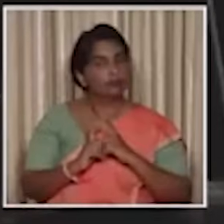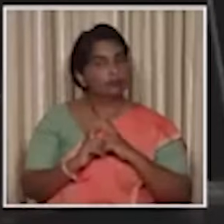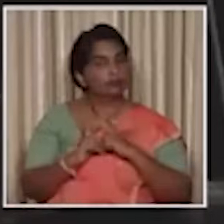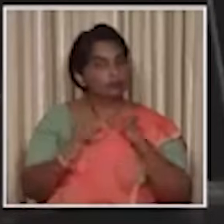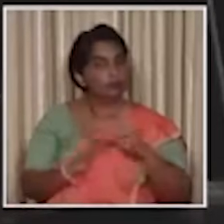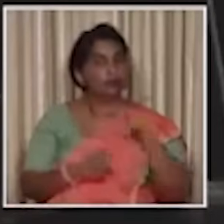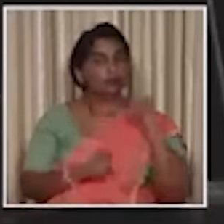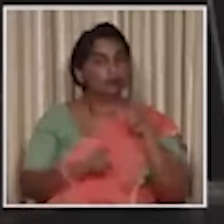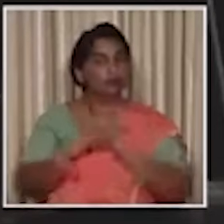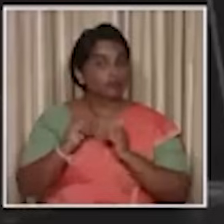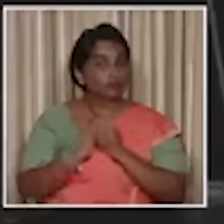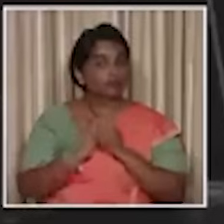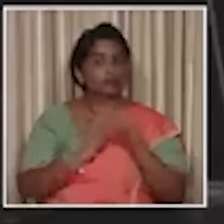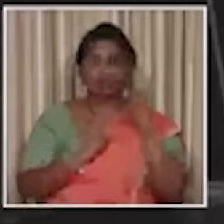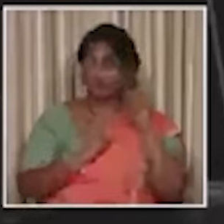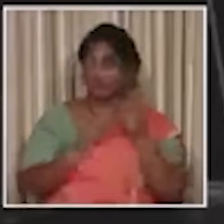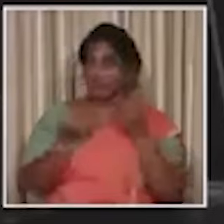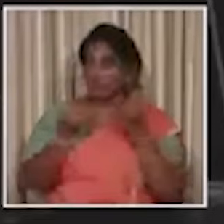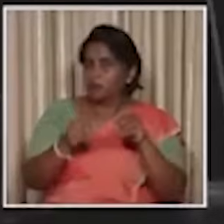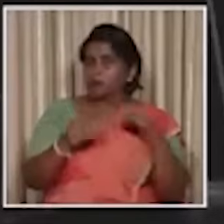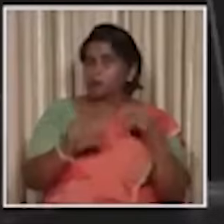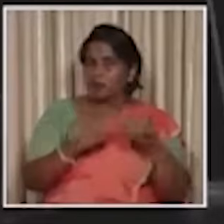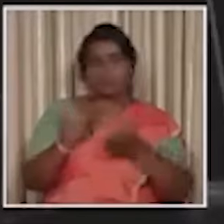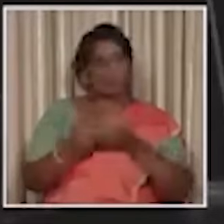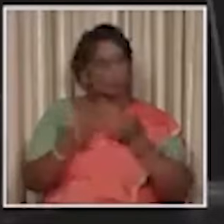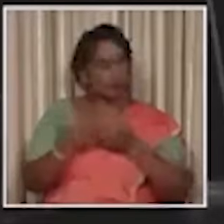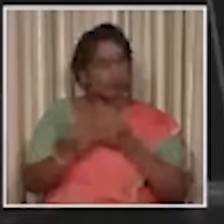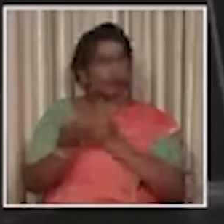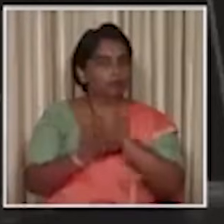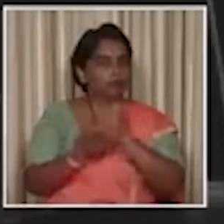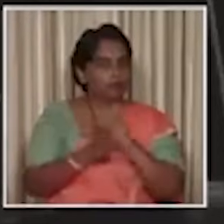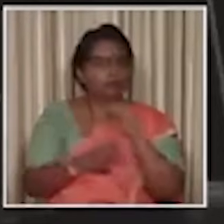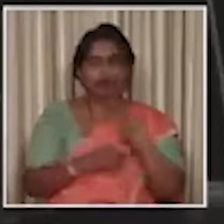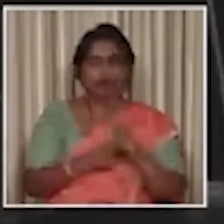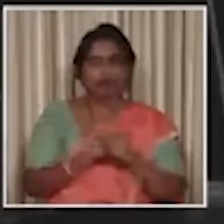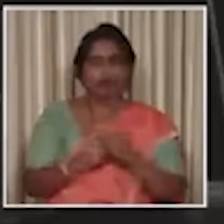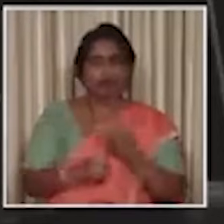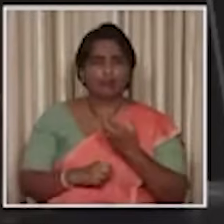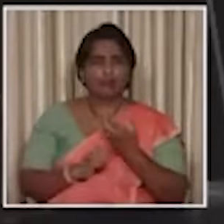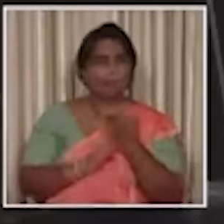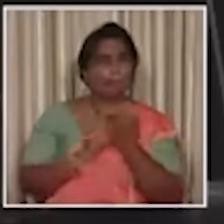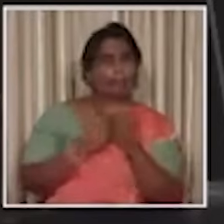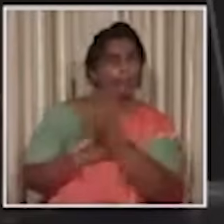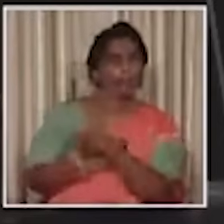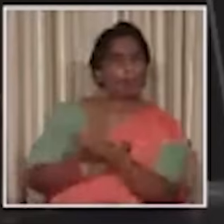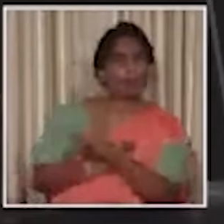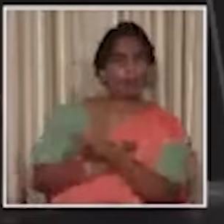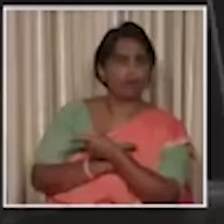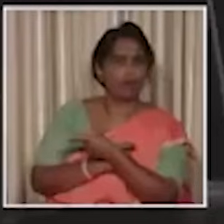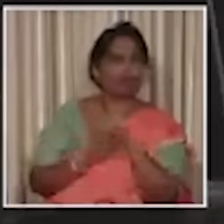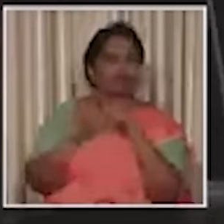புடுங்குகிறார்கள், போலீசார் வற்புறுத்துகிறார்கள். இது யார் கொடுத்தது? இந்த அதிகாரத்தை அவர்களுக்கு யார் கொடுத்தது? நீங்கள் நிலைமாறு கால நீதி பொறுமையை